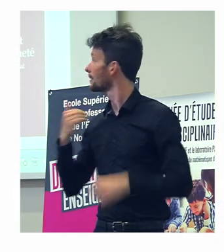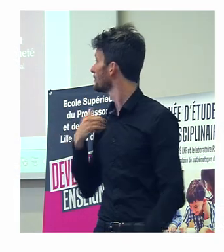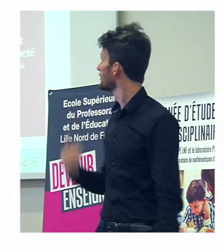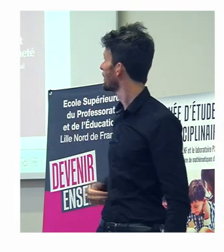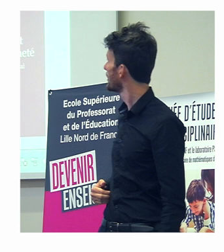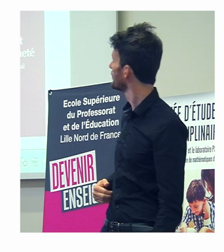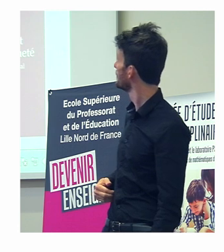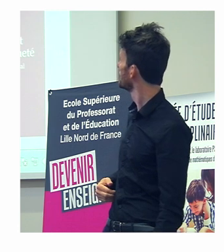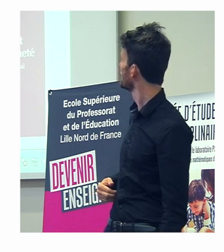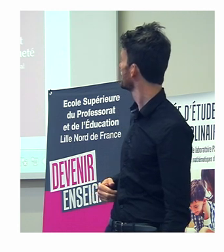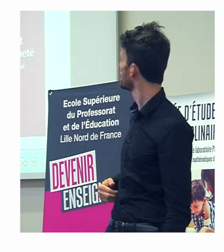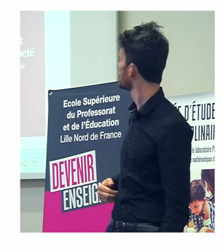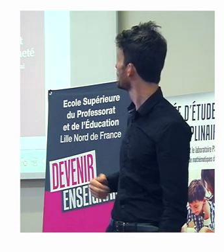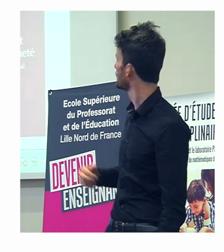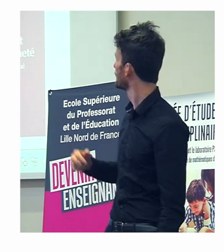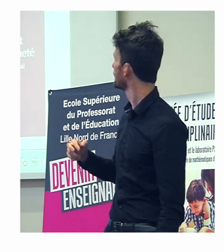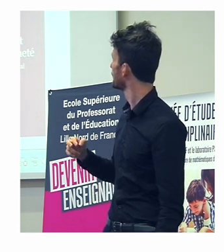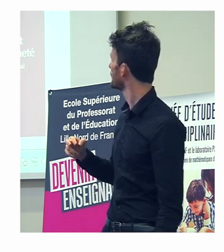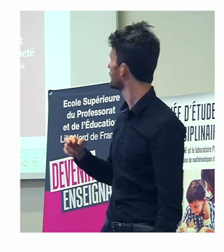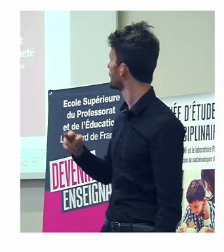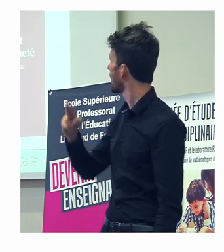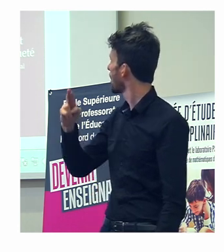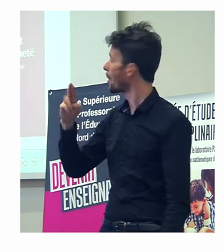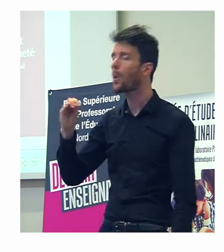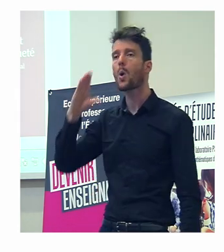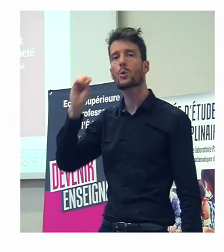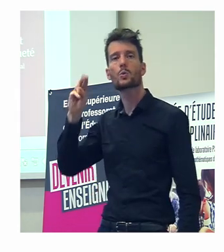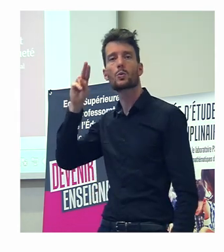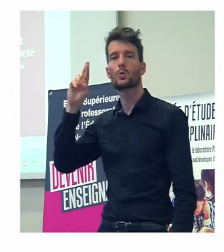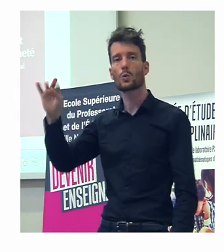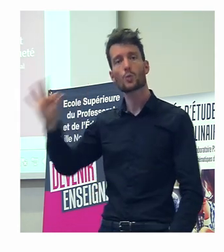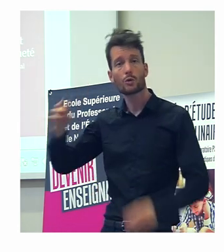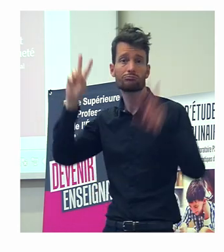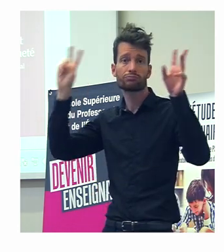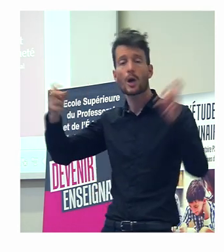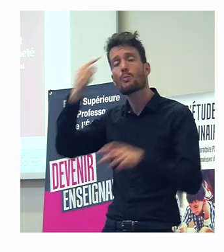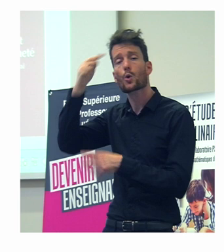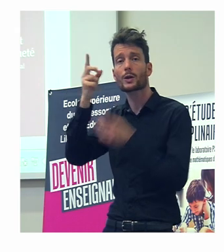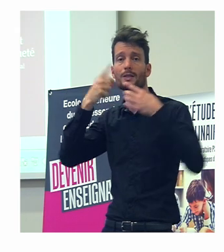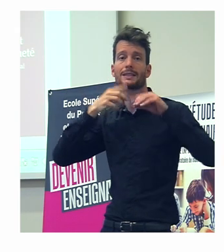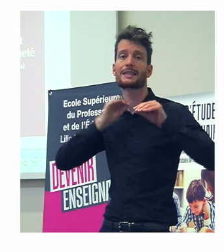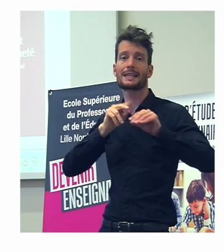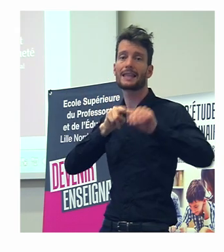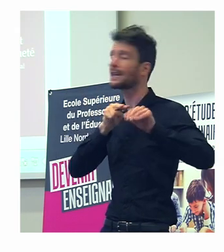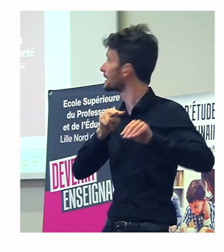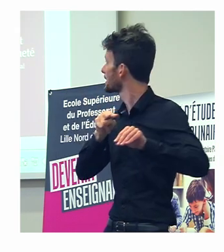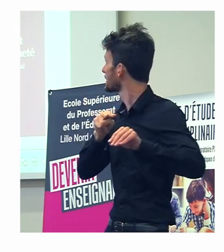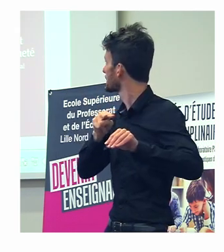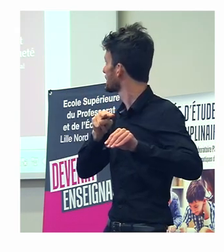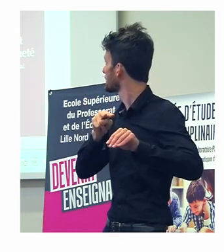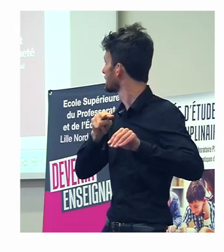Pour une didactique de l'éthique et de la citoyenneté » avec un sous-titre « Développer le sens moral et l'esprit critique